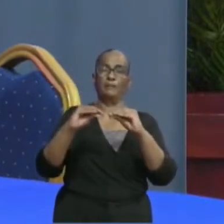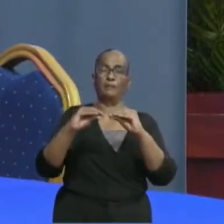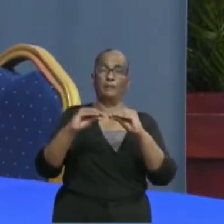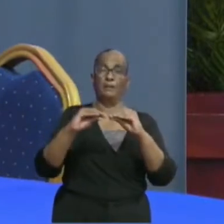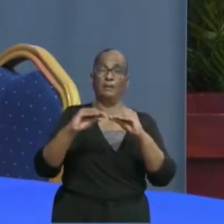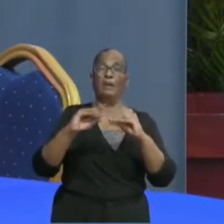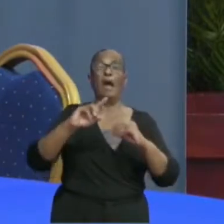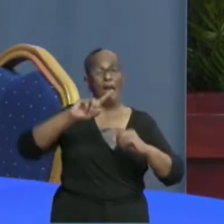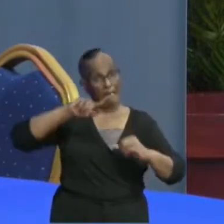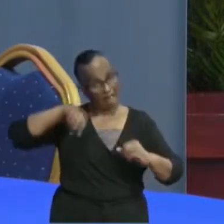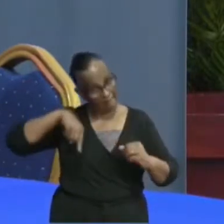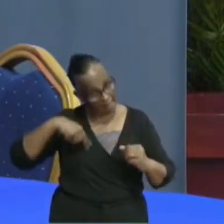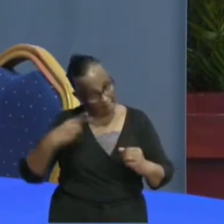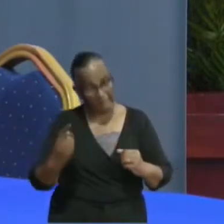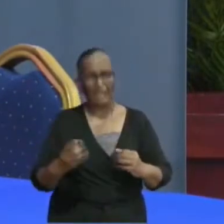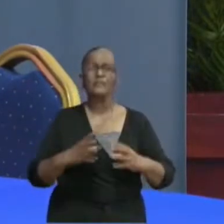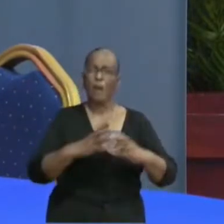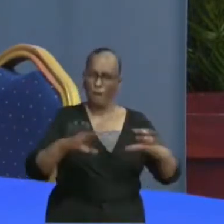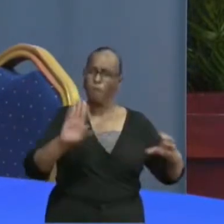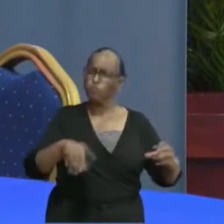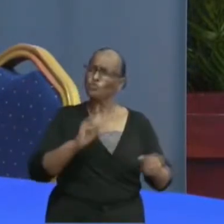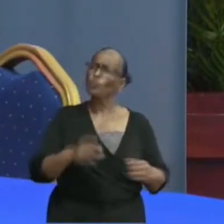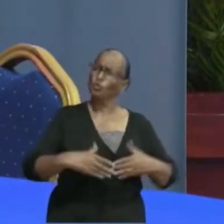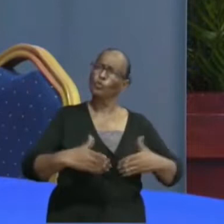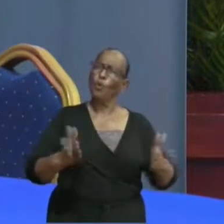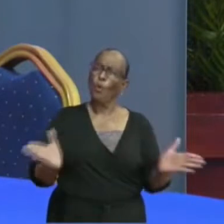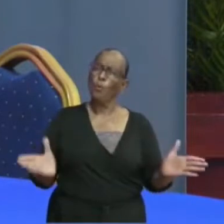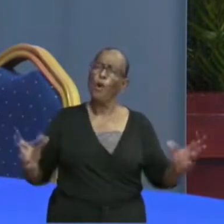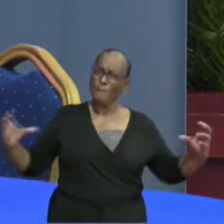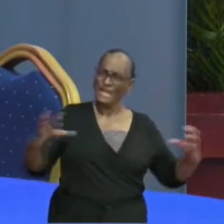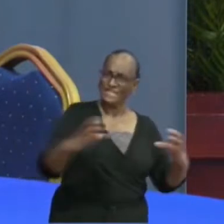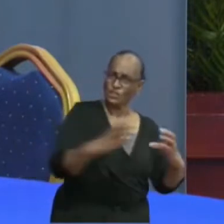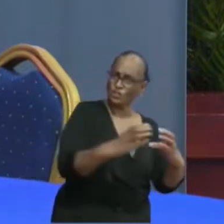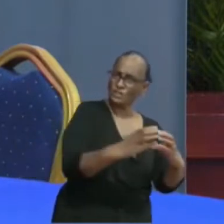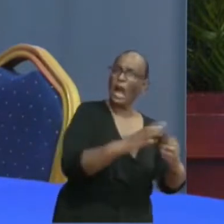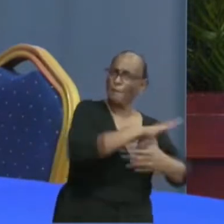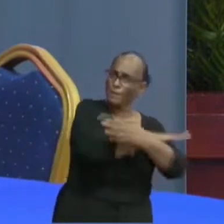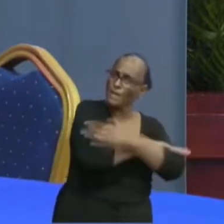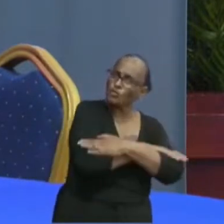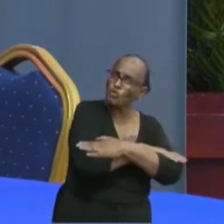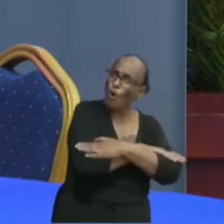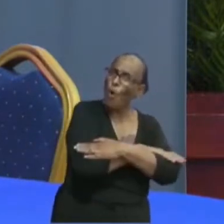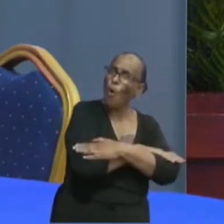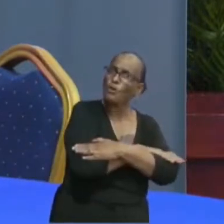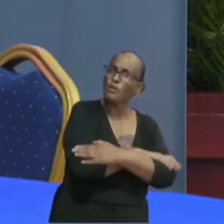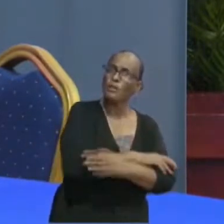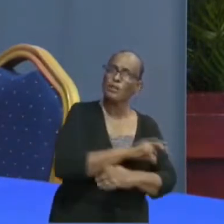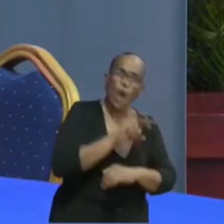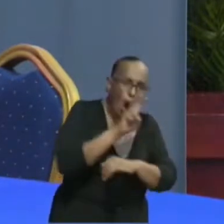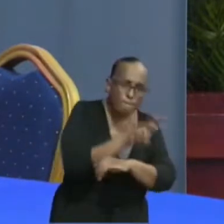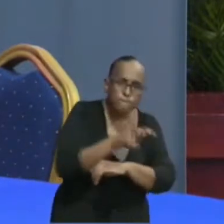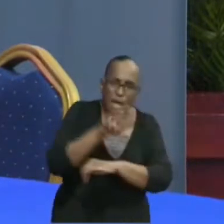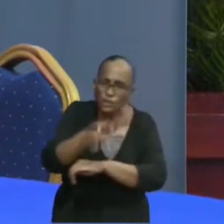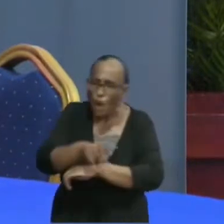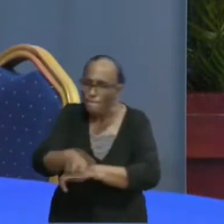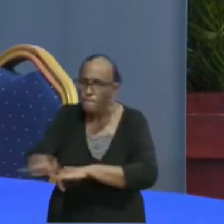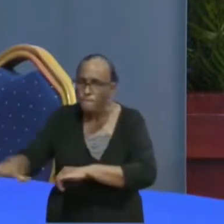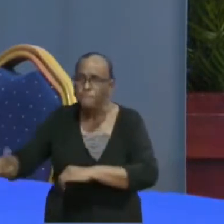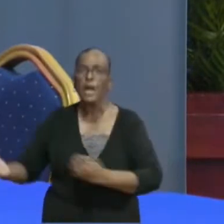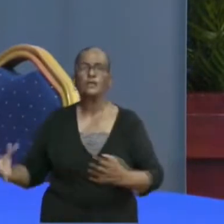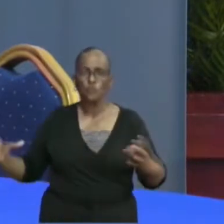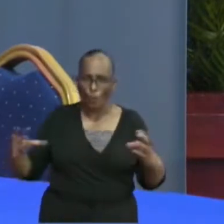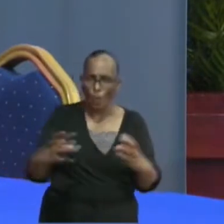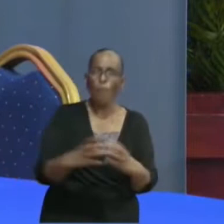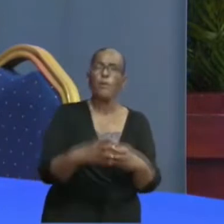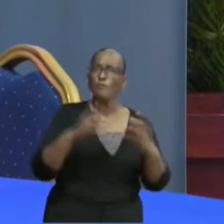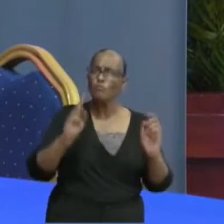deze sector moet ook open. We weten allemaal dat het samen gaat met de scholen, met crèches, met het openstellen van alle andere